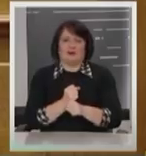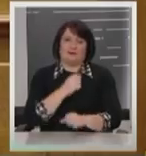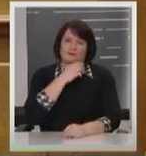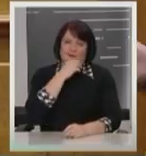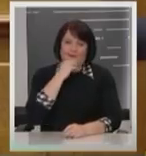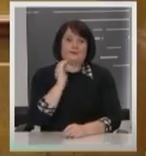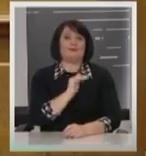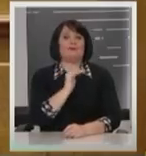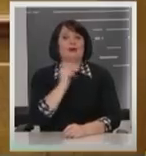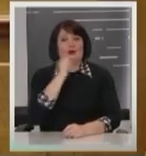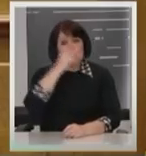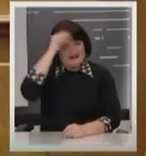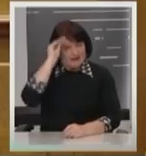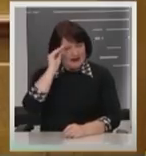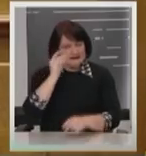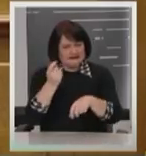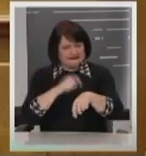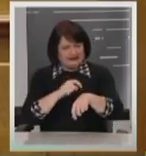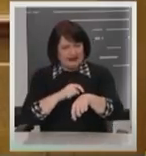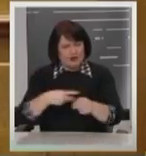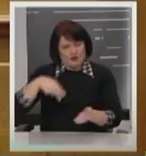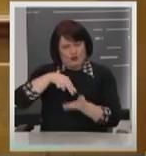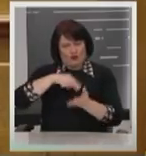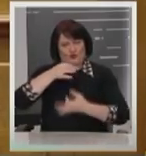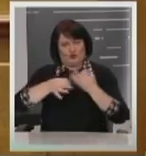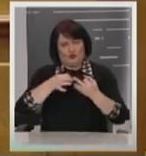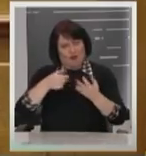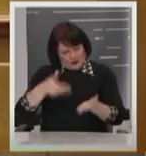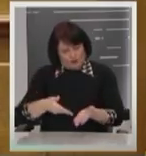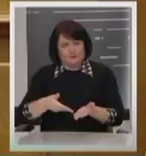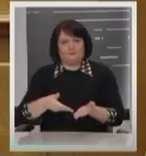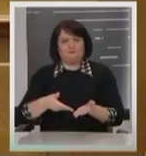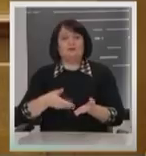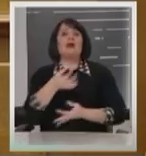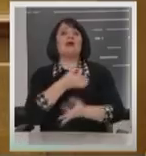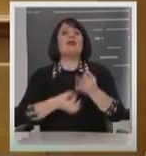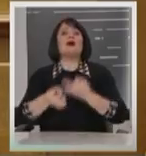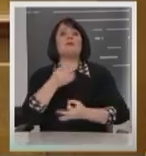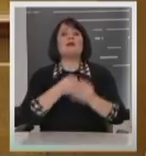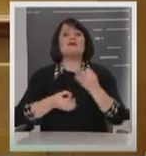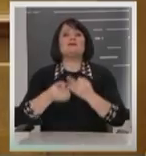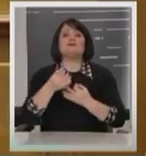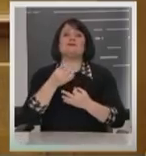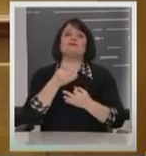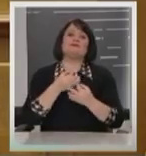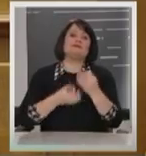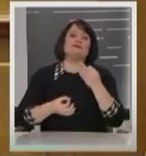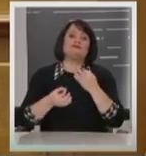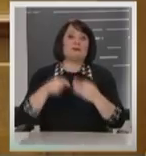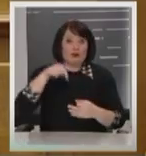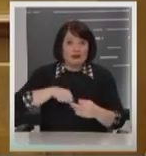Κύριε Τσίπρα, σε λίγο θα ανεβείτε στο βήμα για να μας πείτε πώς